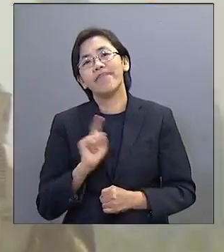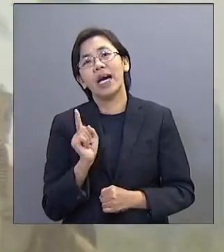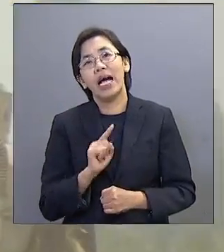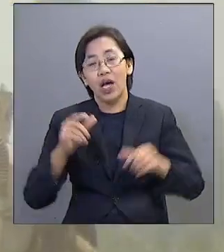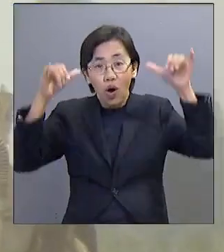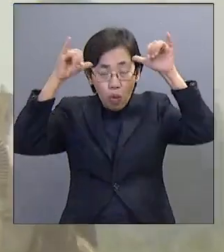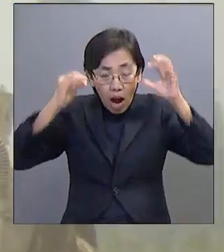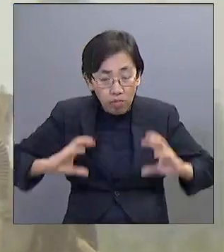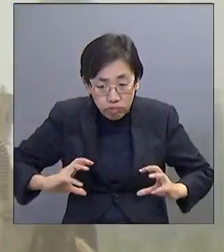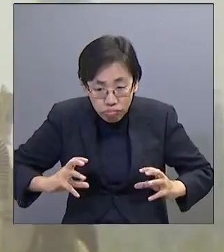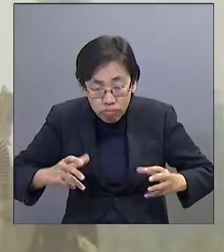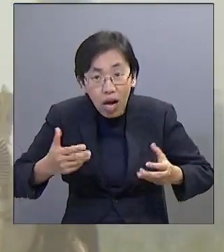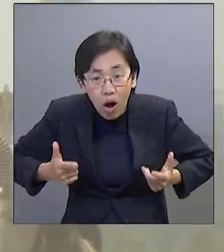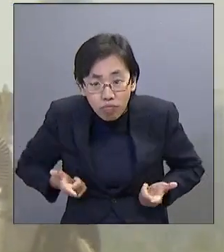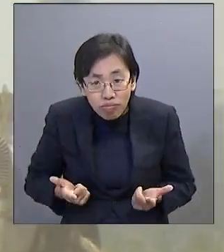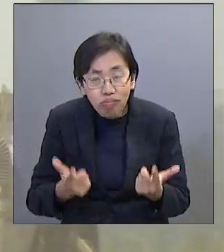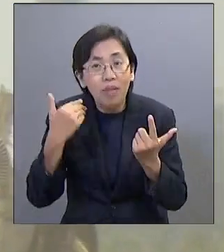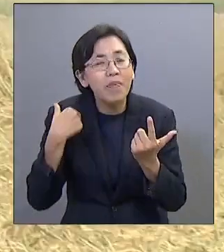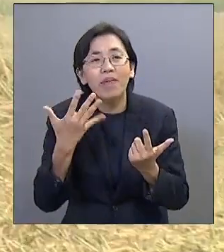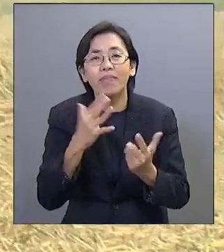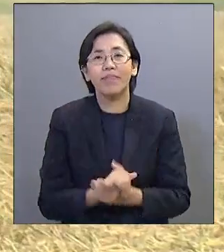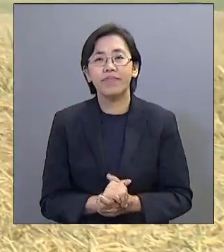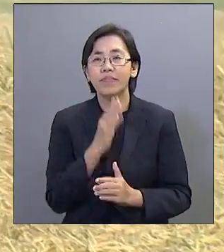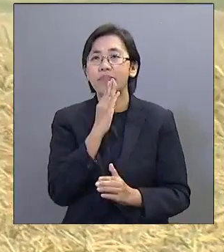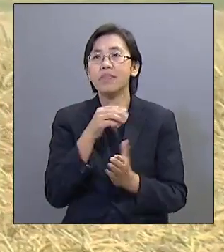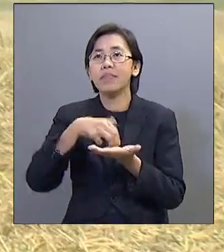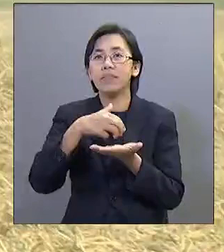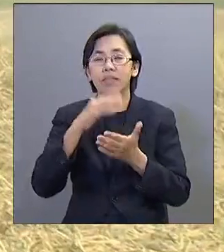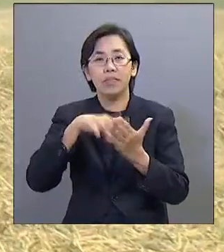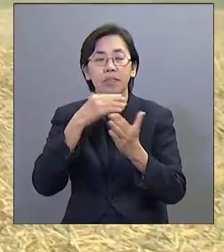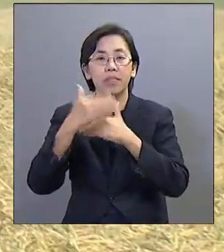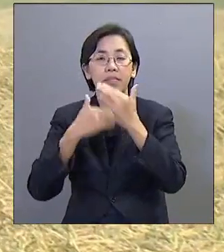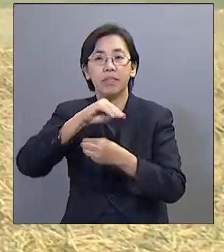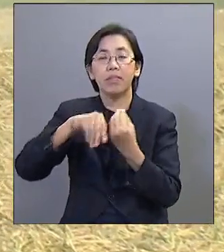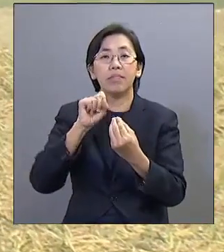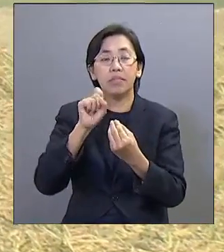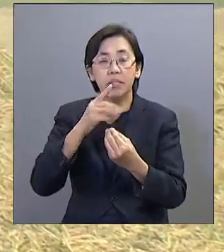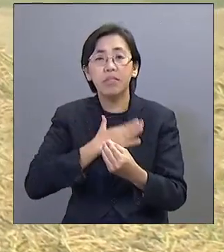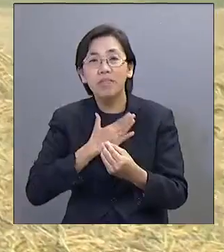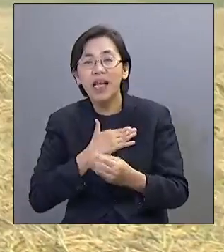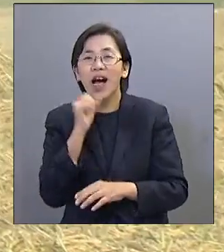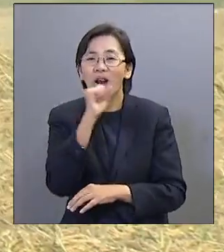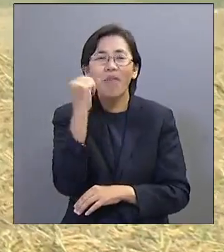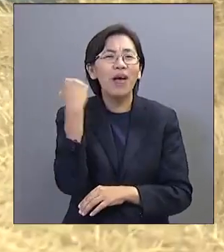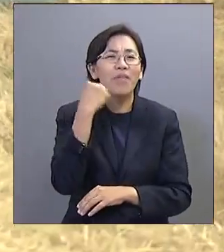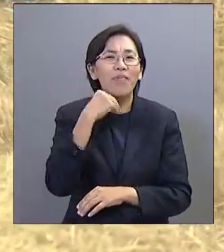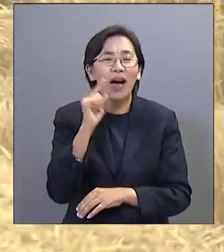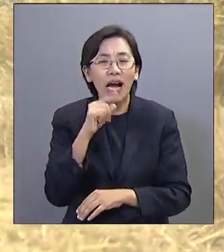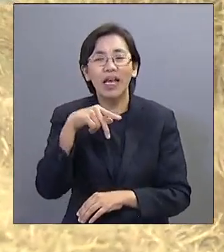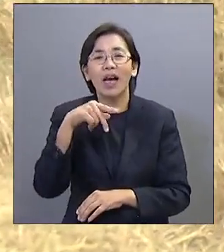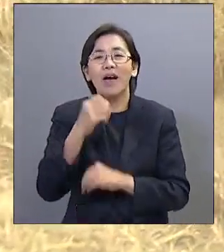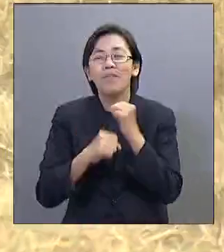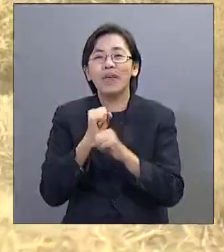ไถนาอยู่มยคะและถ้าย้อนกลับไปที่แผนพัฒนาเศรษฐกิจฉบับแรกที่เราร้องเพเพลงกันมาแต่เด็กพ.ศ